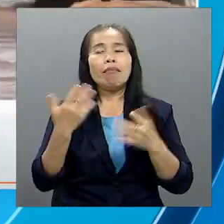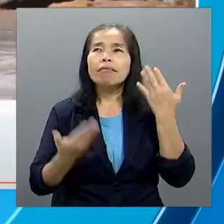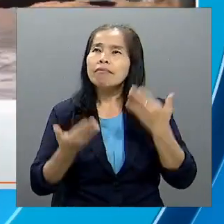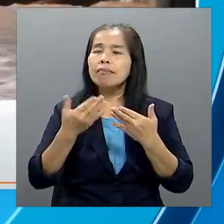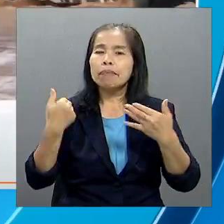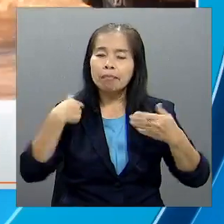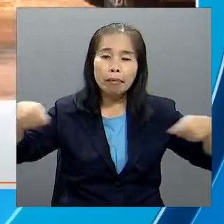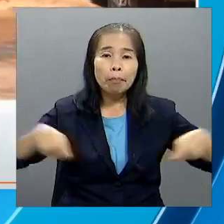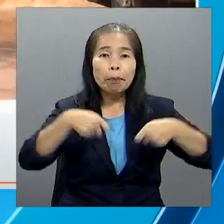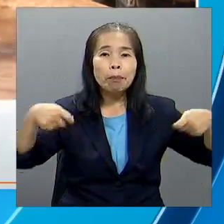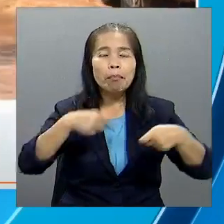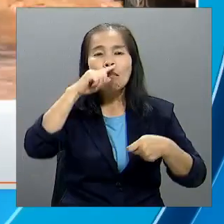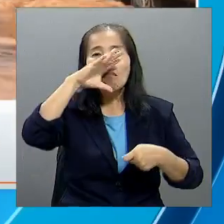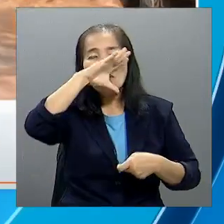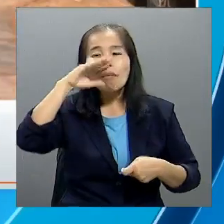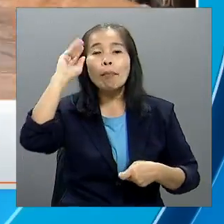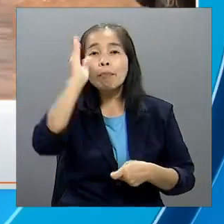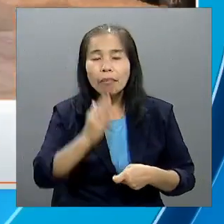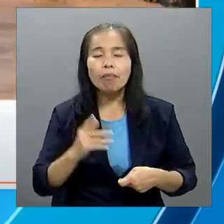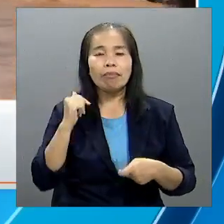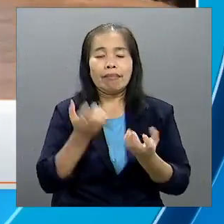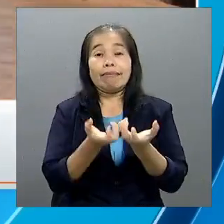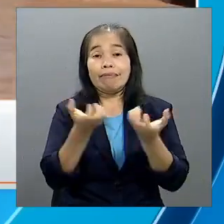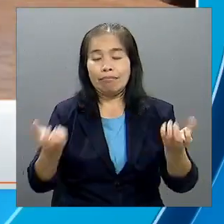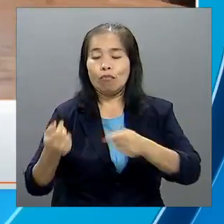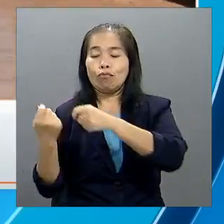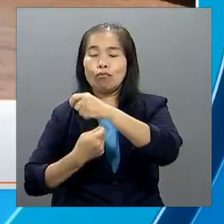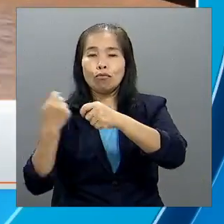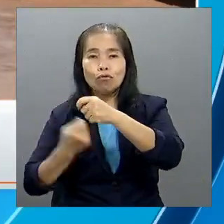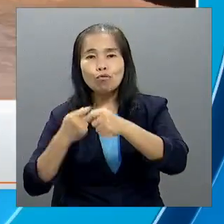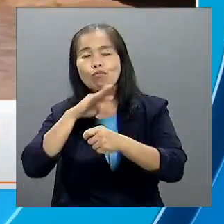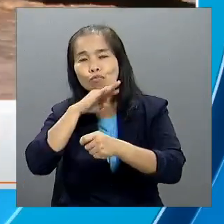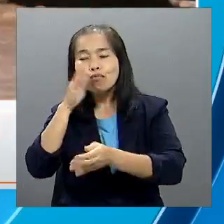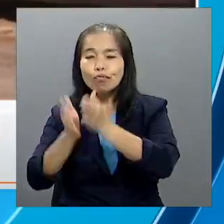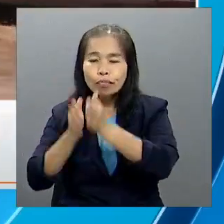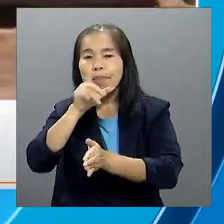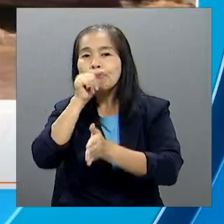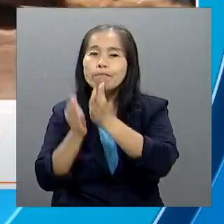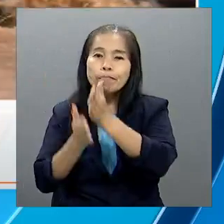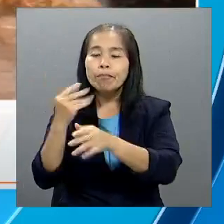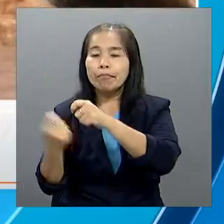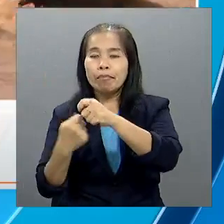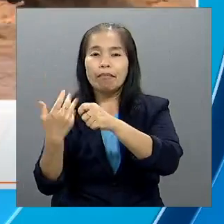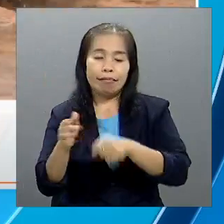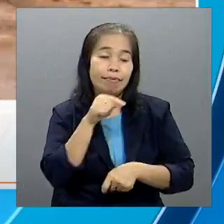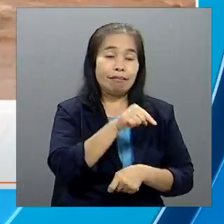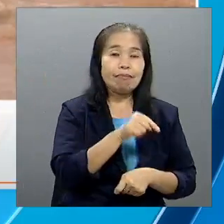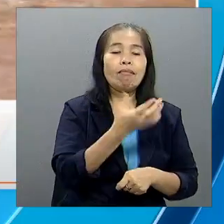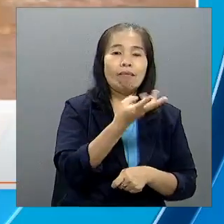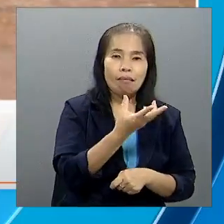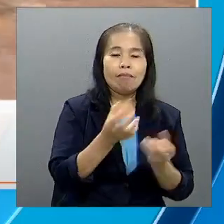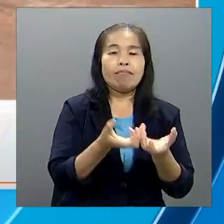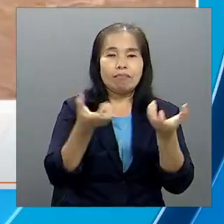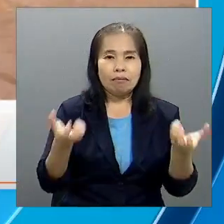แต่ว่าก็แยกไปหน่อยค่ะ ไม่ต้องราดข้าว ใช่ค่ะ เดี๋ยวเขาไปทำเอง ใช่ค่ะแล้วก็ดูระยะทางนิดนึงค่ะถ้าสมมติว่าโอ้โหเขาต้องไ